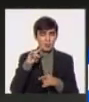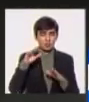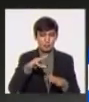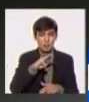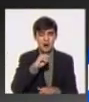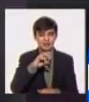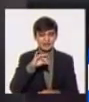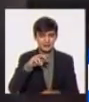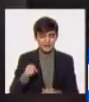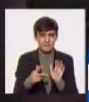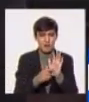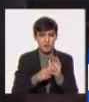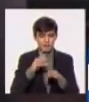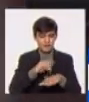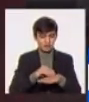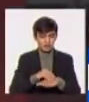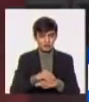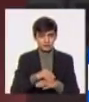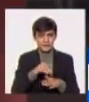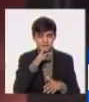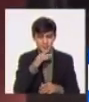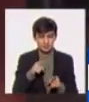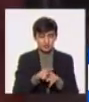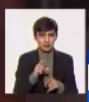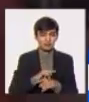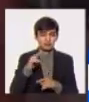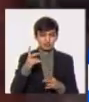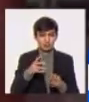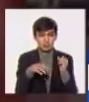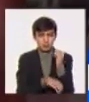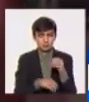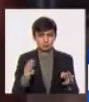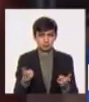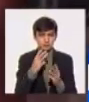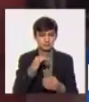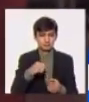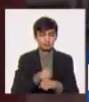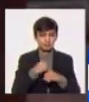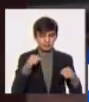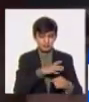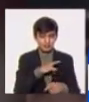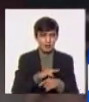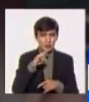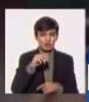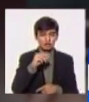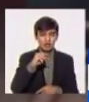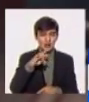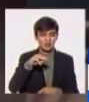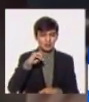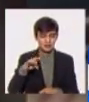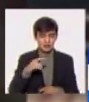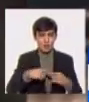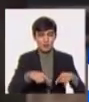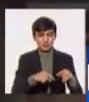Манилы около 8 вечера по местному времени, но в конце взлетной полосы загорелся и взорвался. Это был самолет чартерной